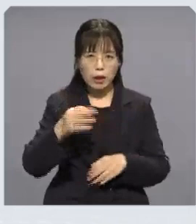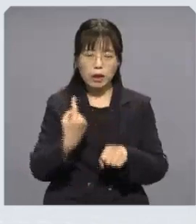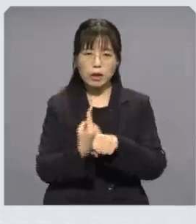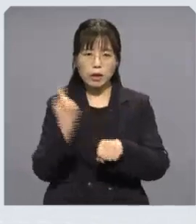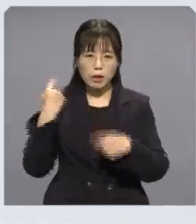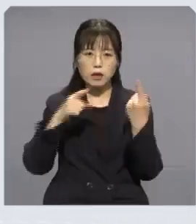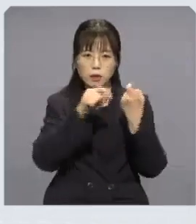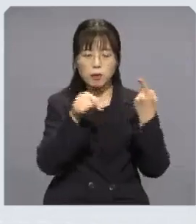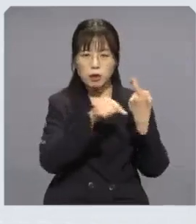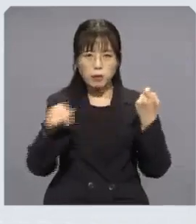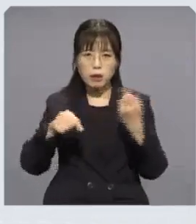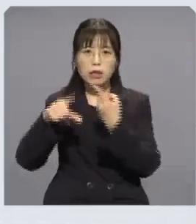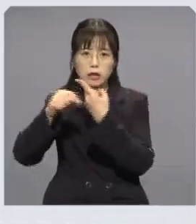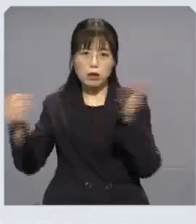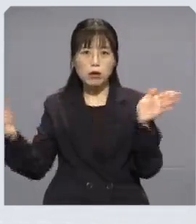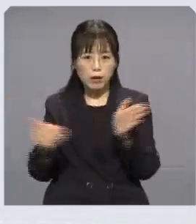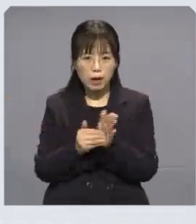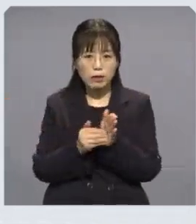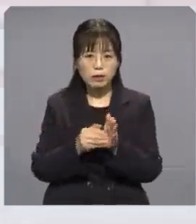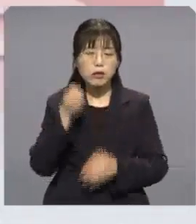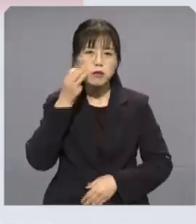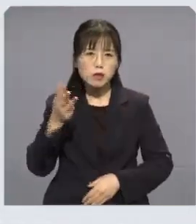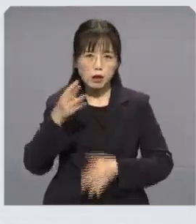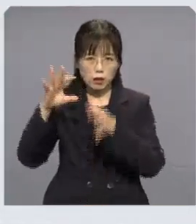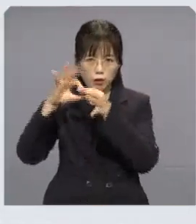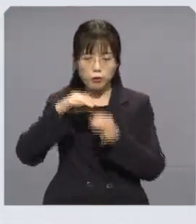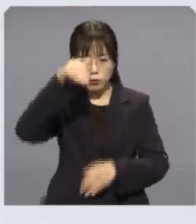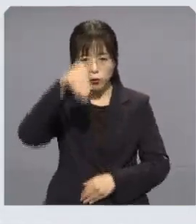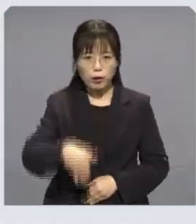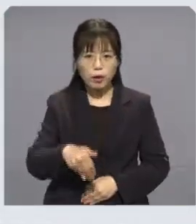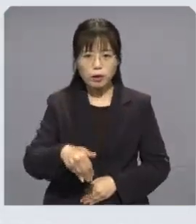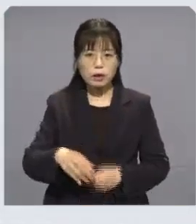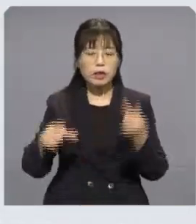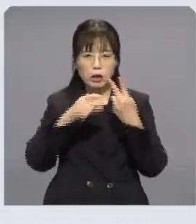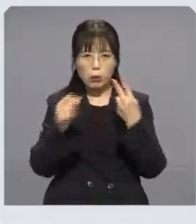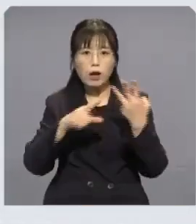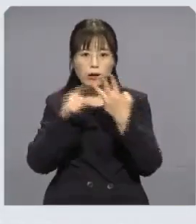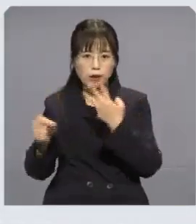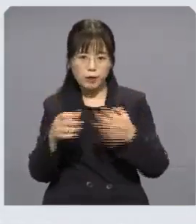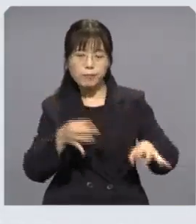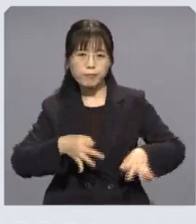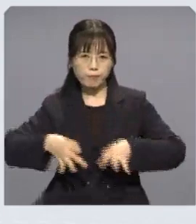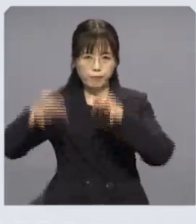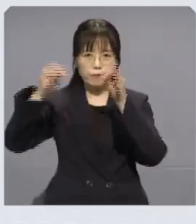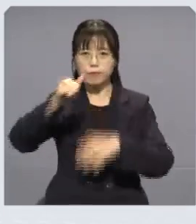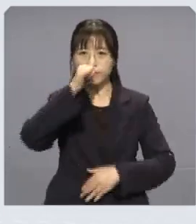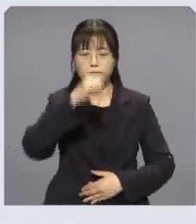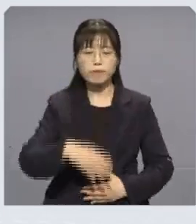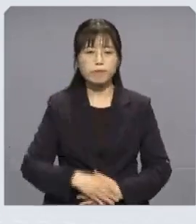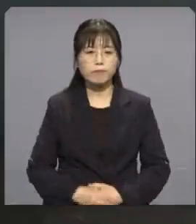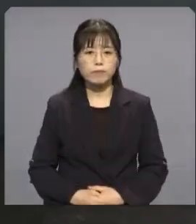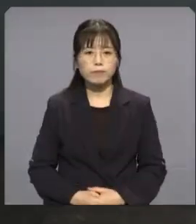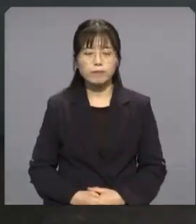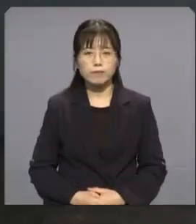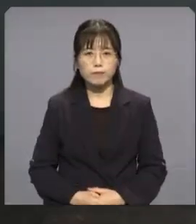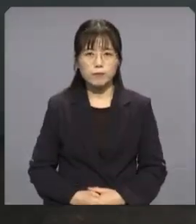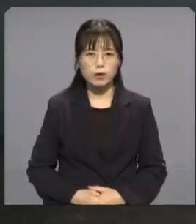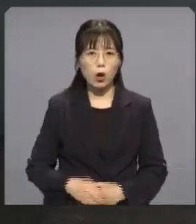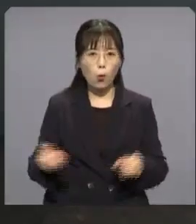지난해 11월부터 올해 1월까지 석달 연속 하락하다 2월과 3월에는 오름세를 보였습니다